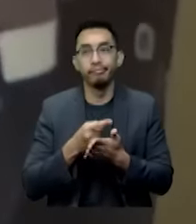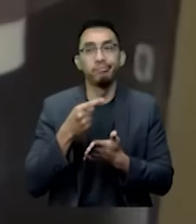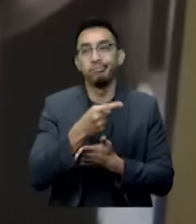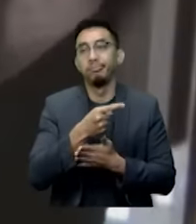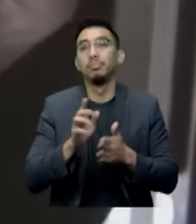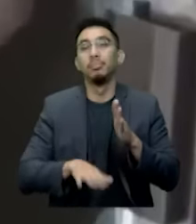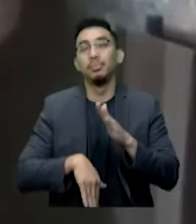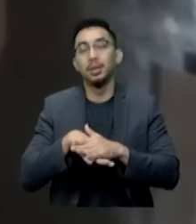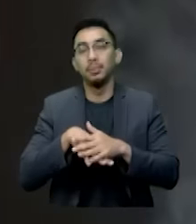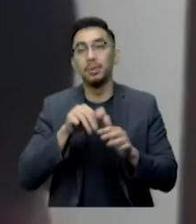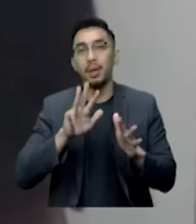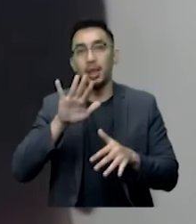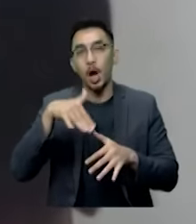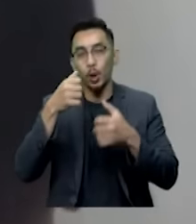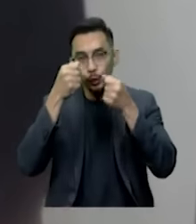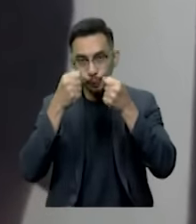tahun penjara.